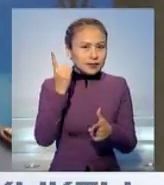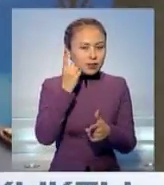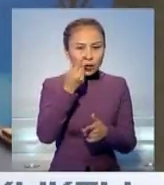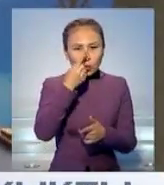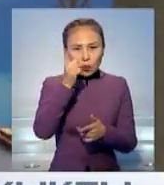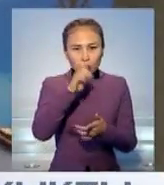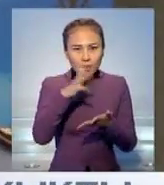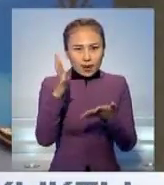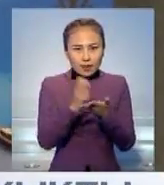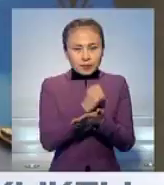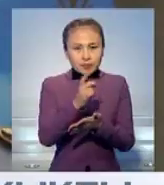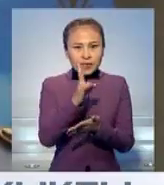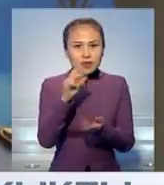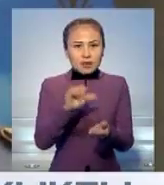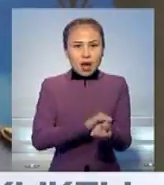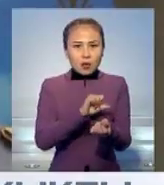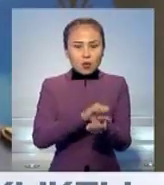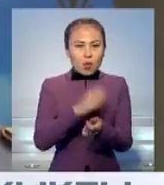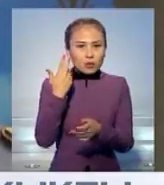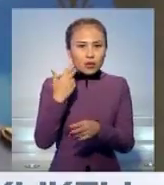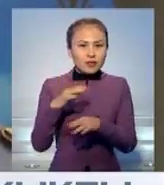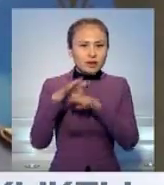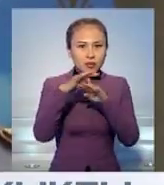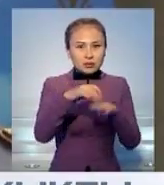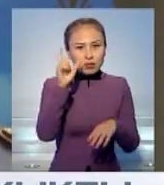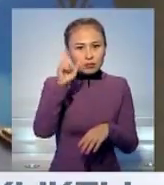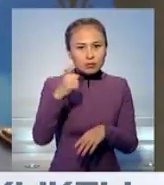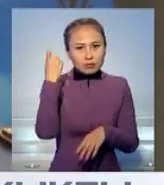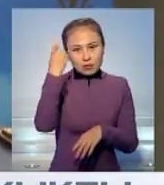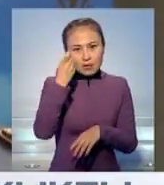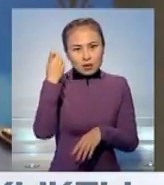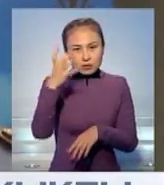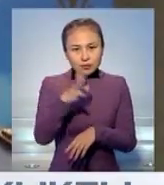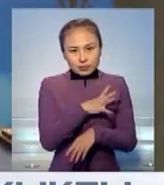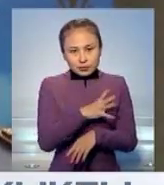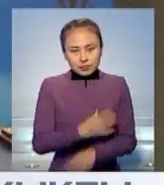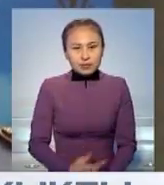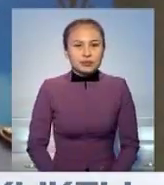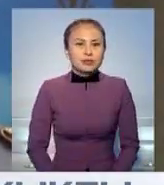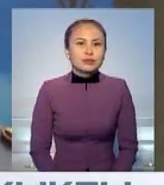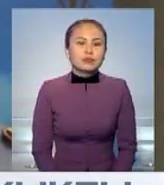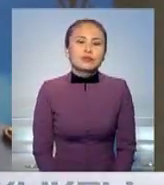тәркіленді. Наркологиялық орталыққа апарғанда оның масаң қай күйде болғандығы анықталды.